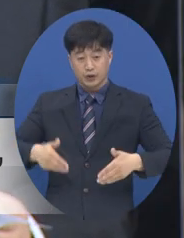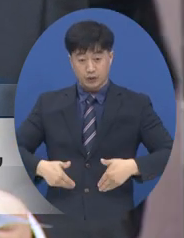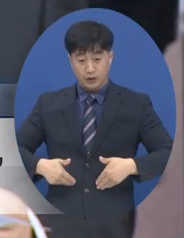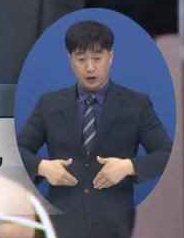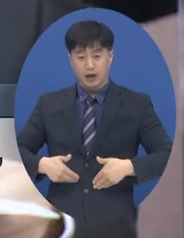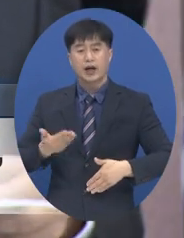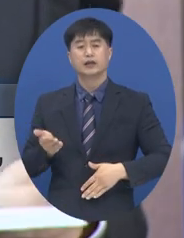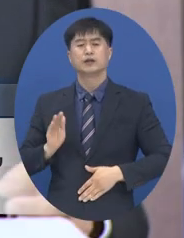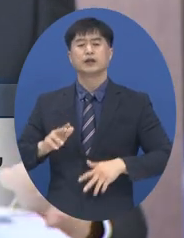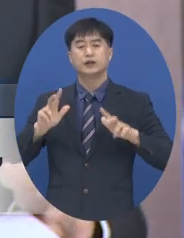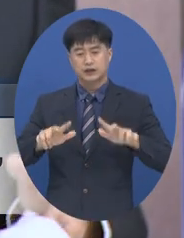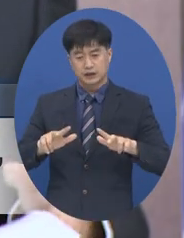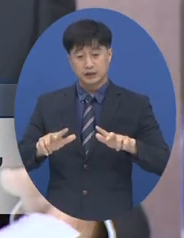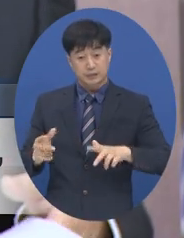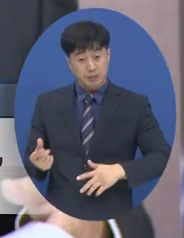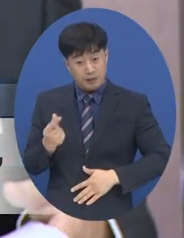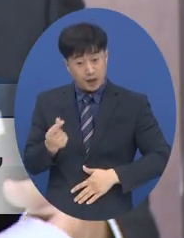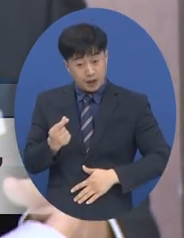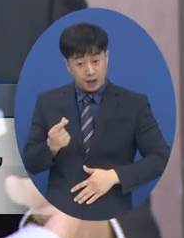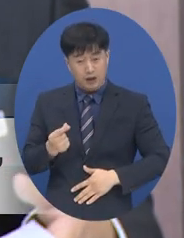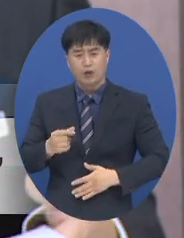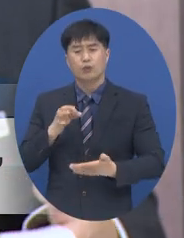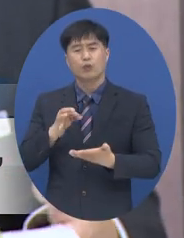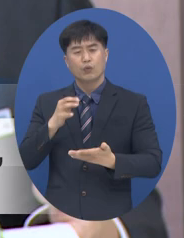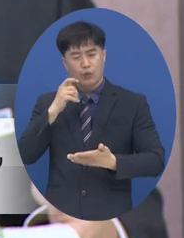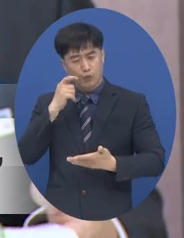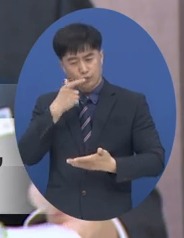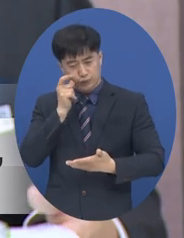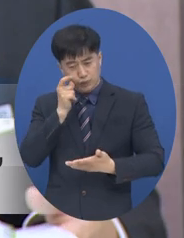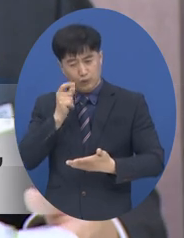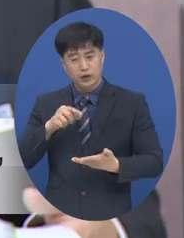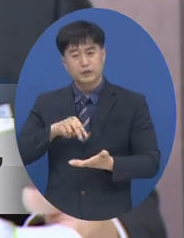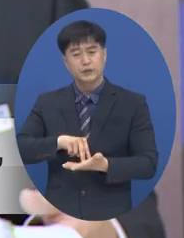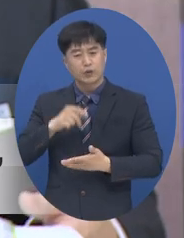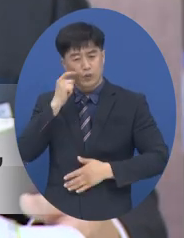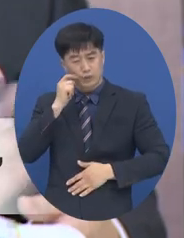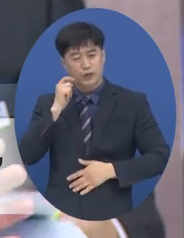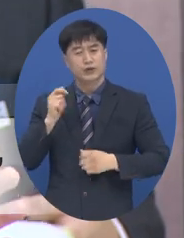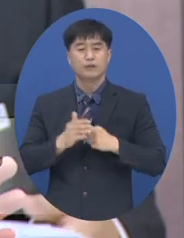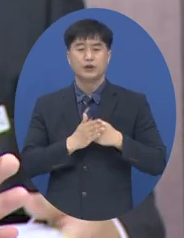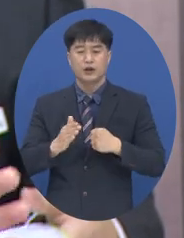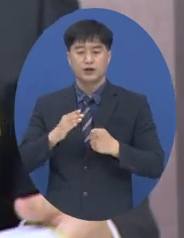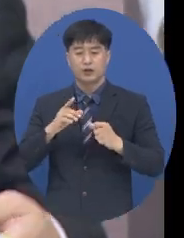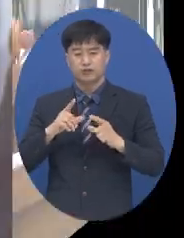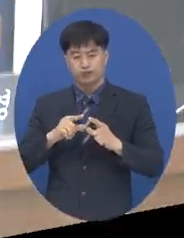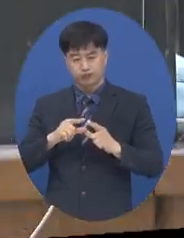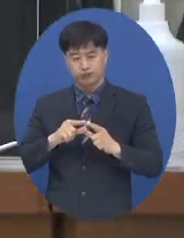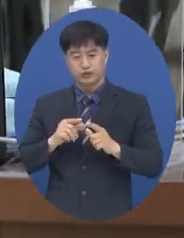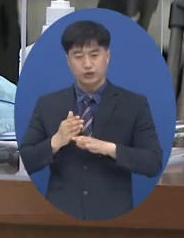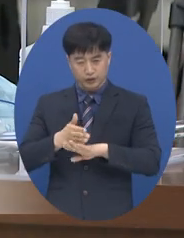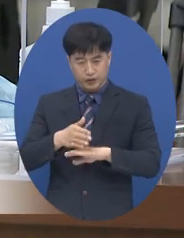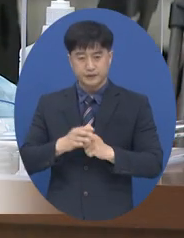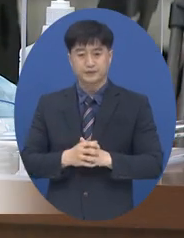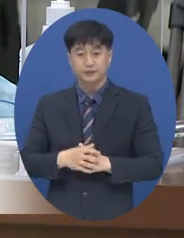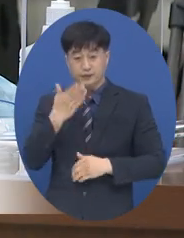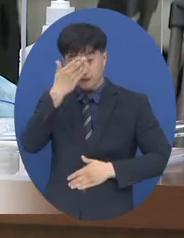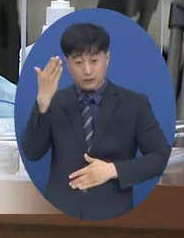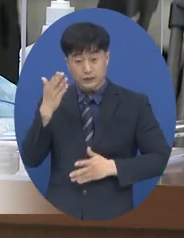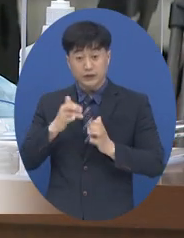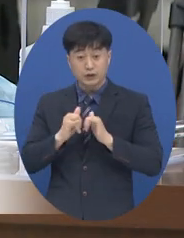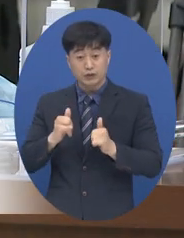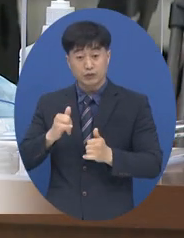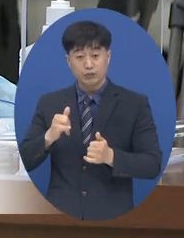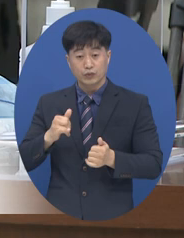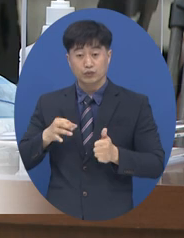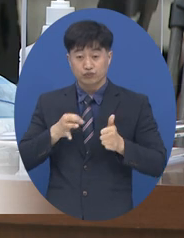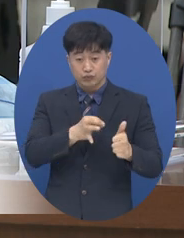있어야만 지금 당장은 재정 여력이 나 상황이었기 때문에 부분적으로 청녀 수당을 처음